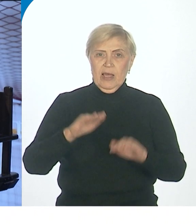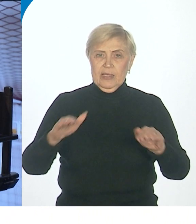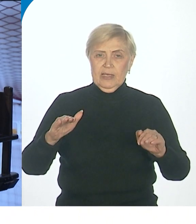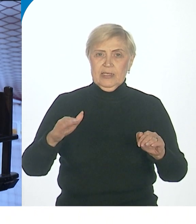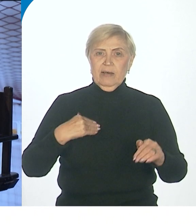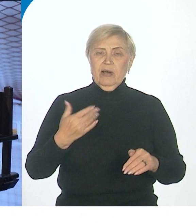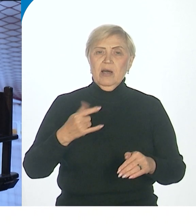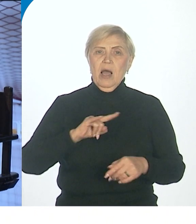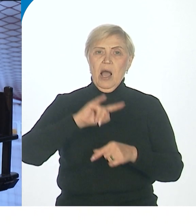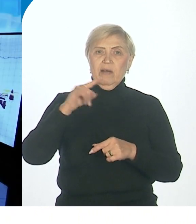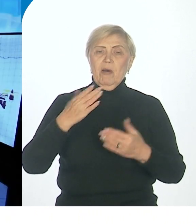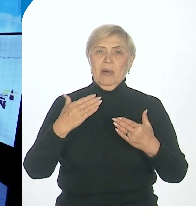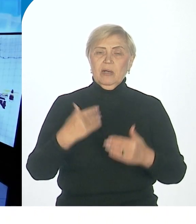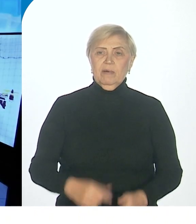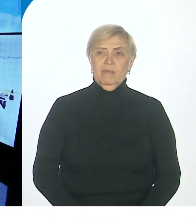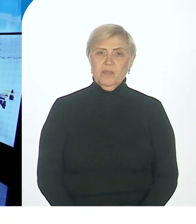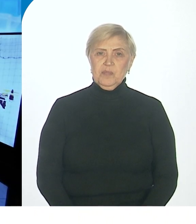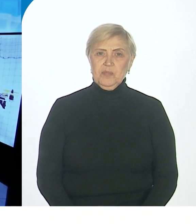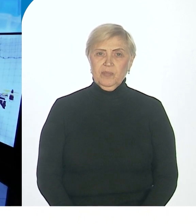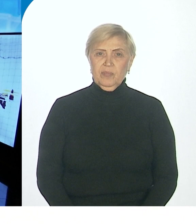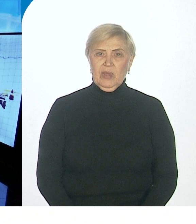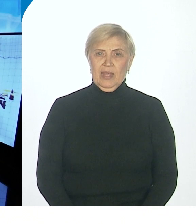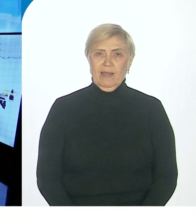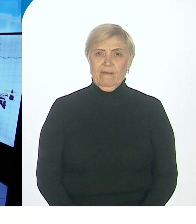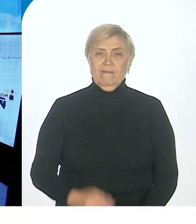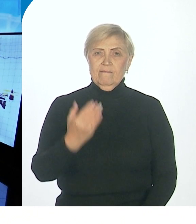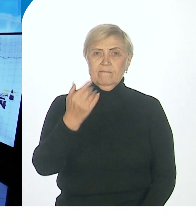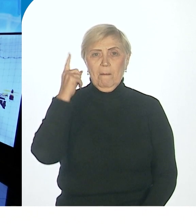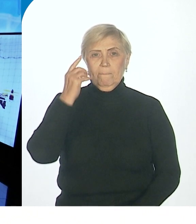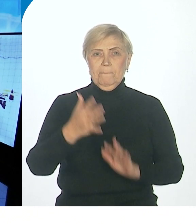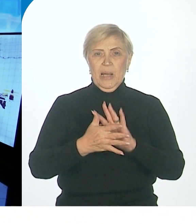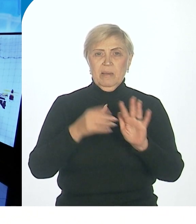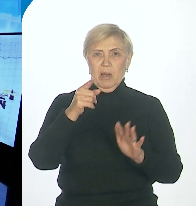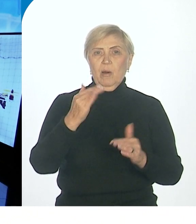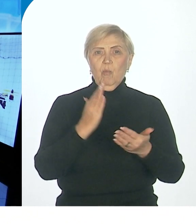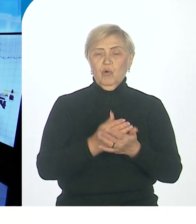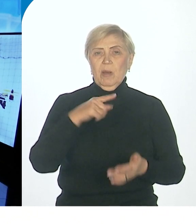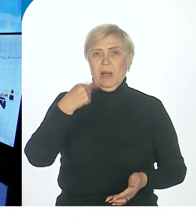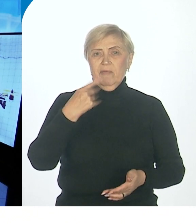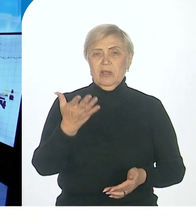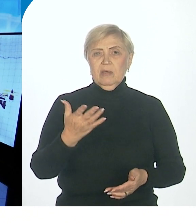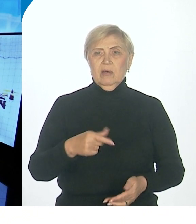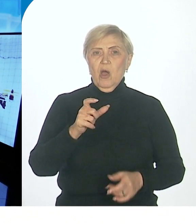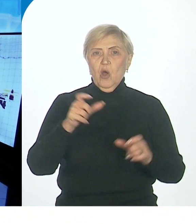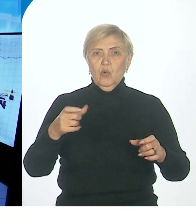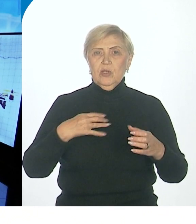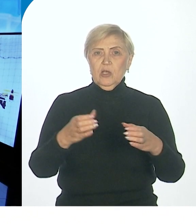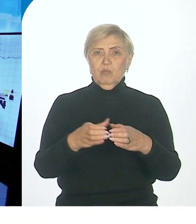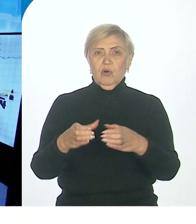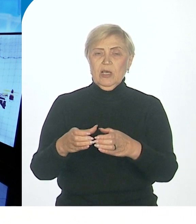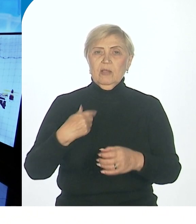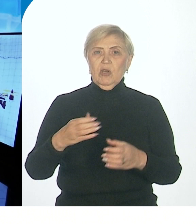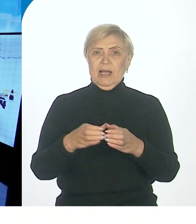«Кванториум». Здравствуйте. Здравствуйте. Дмитрий, вы, как я понимаю, вот мы сейчас будем говорить в том числе про сборную, ну не сборную, а команду Хабаровского